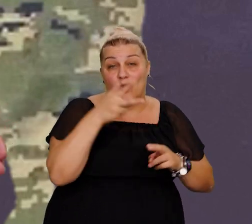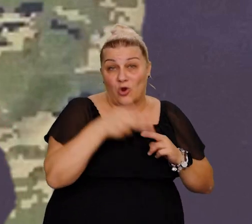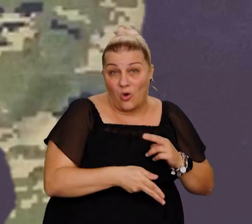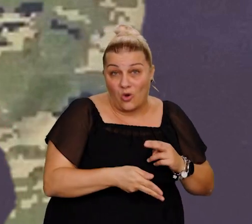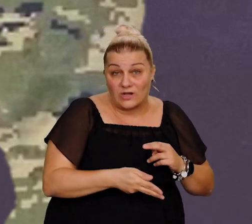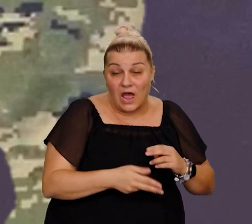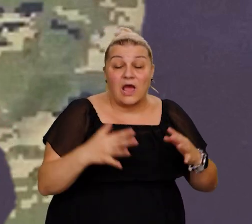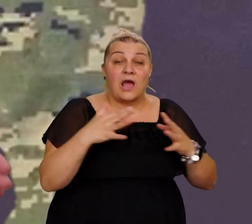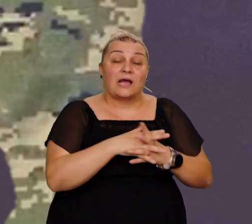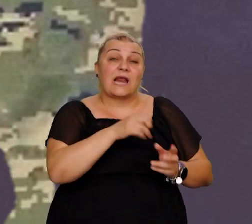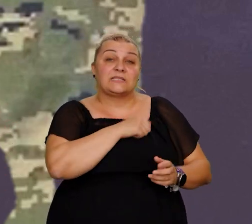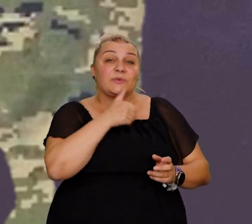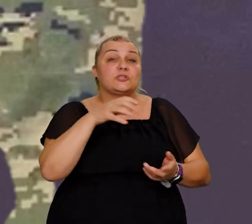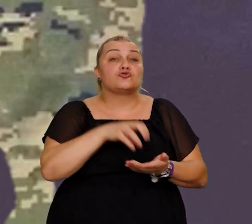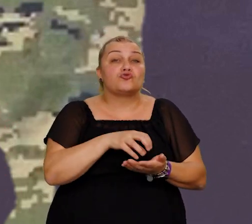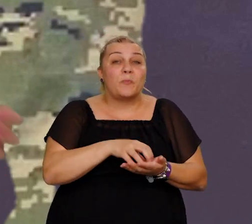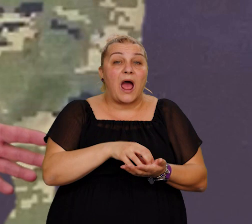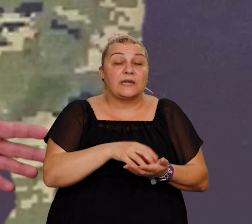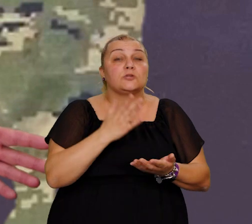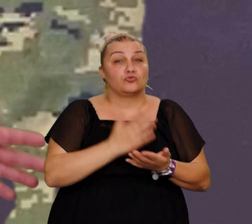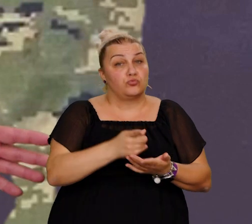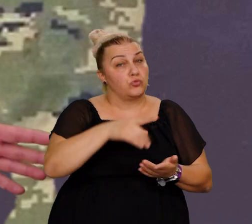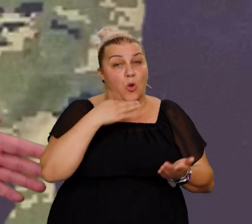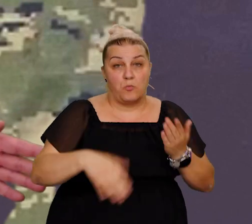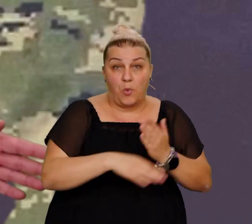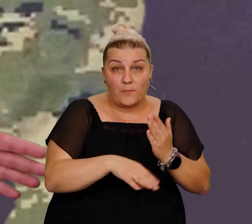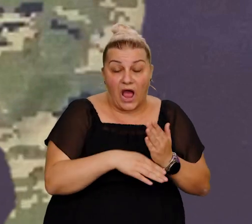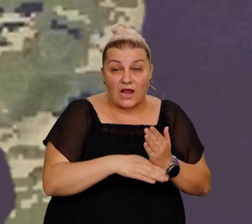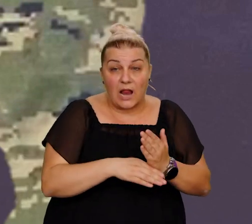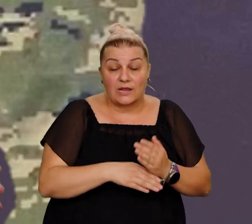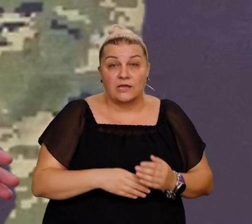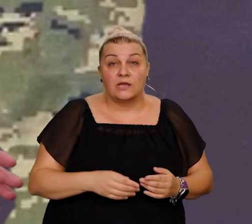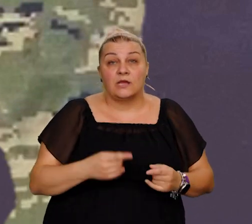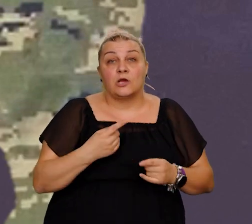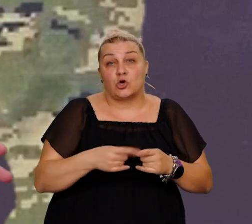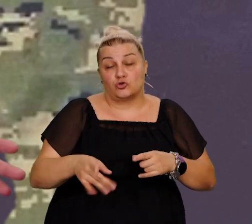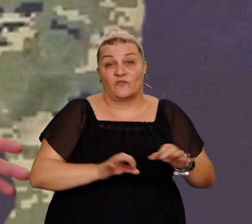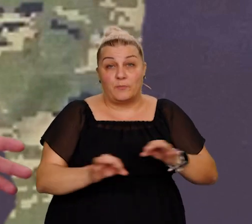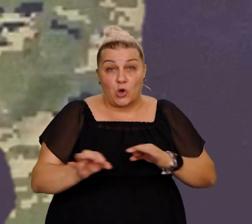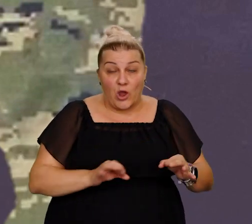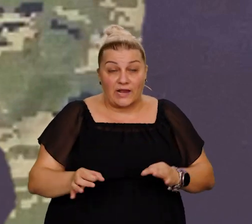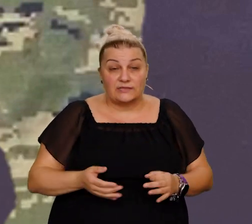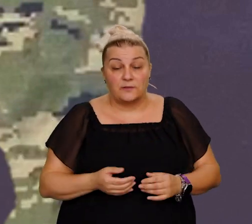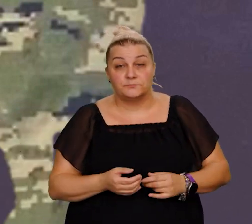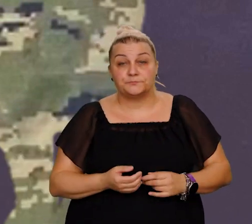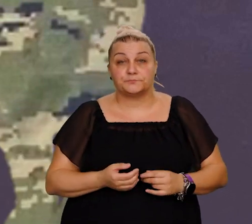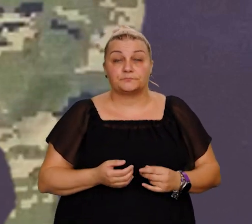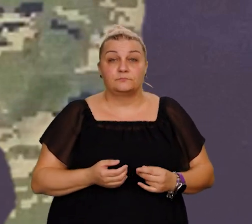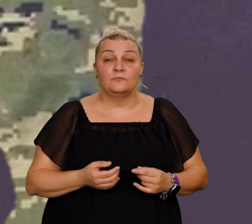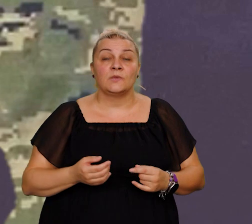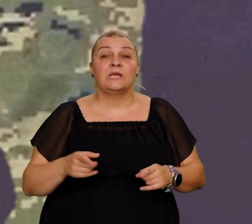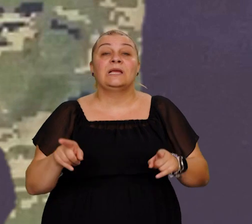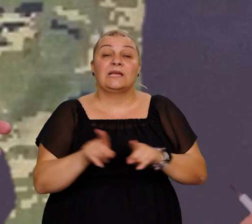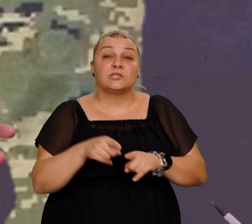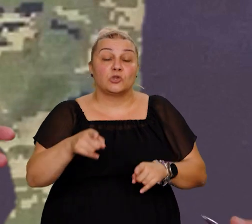radili. Grad Split i Splitsko-dalmatinska županija su to svesrdno pomagali kroz projekte,